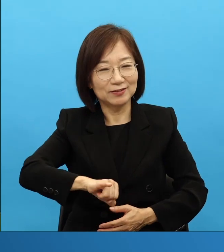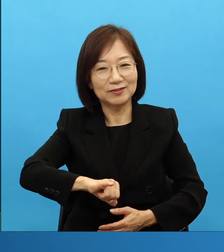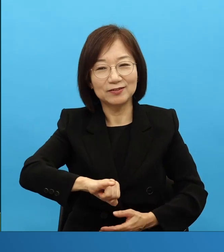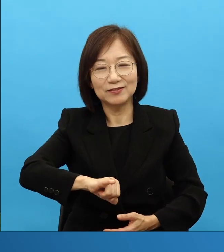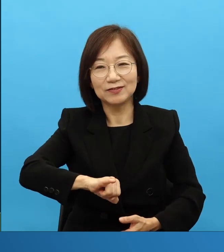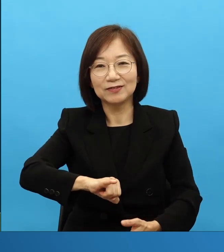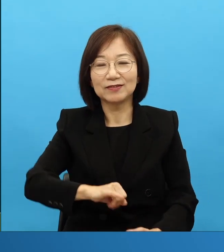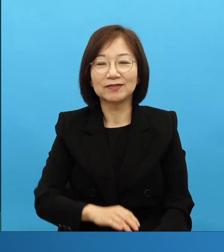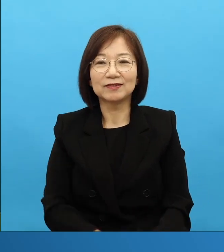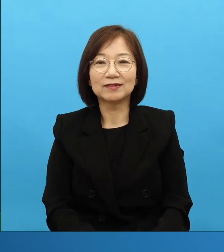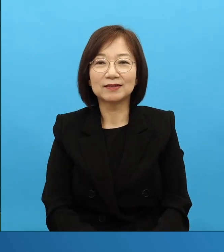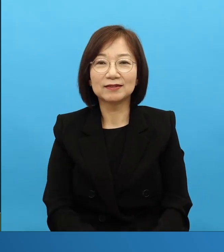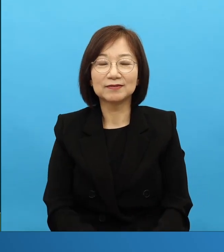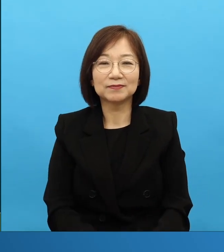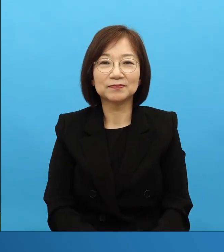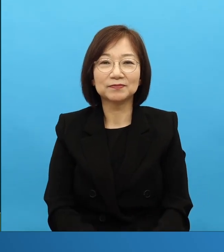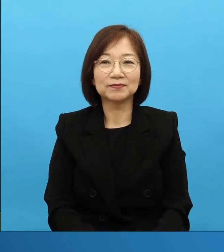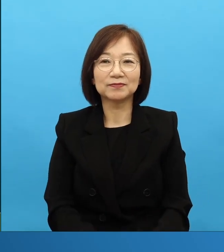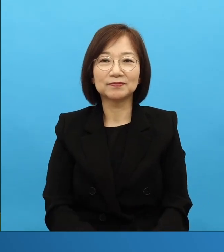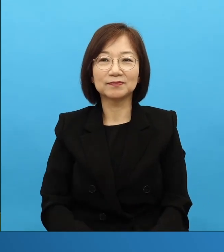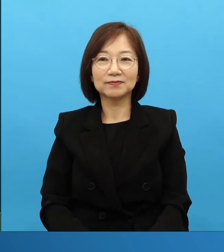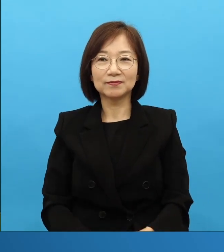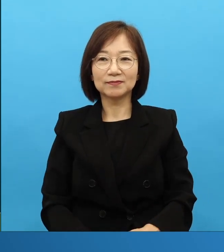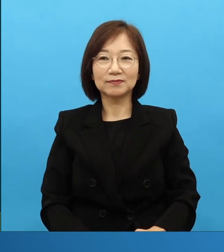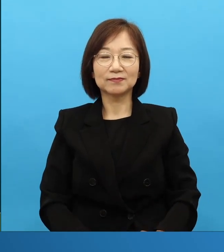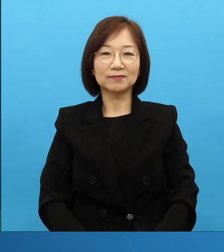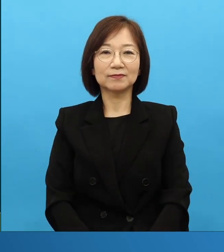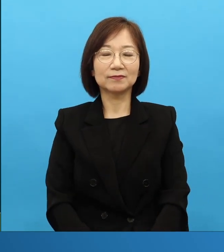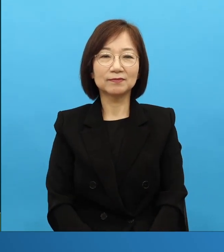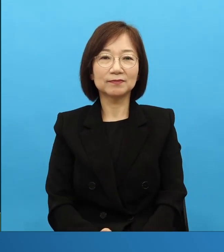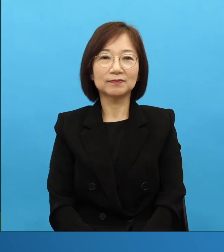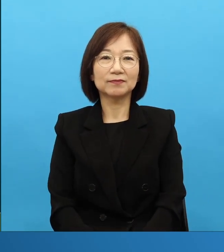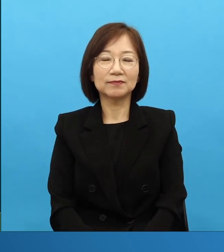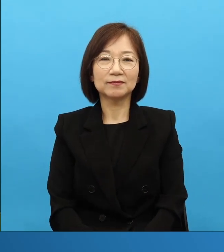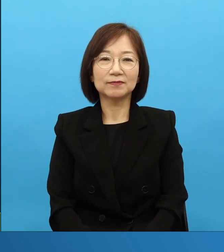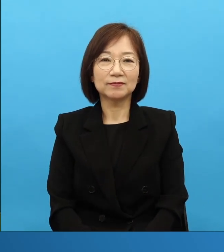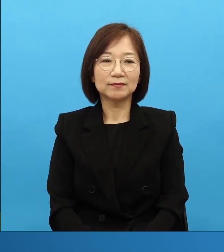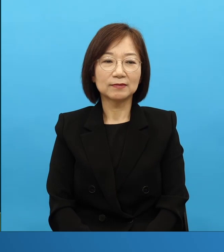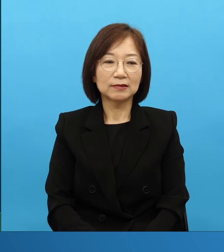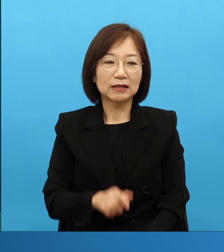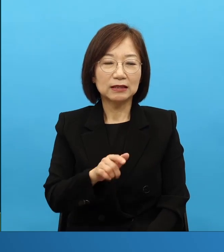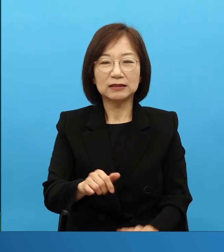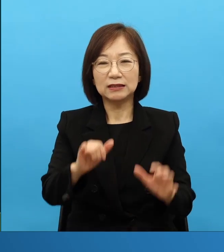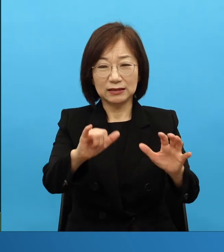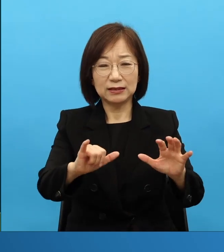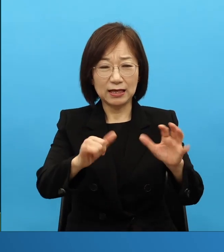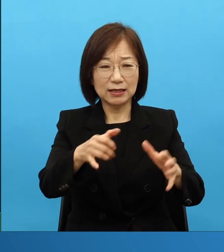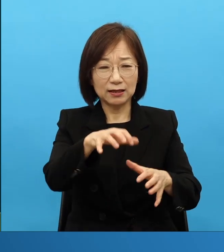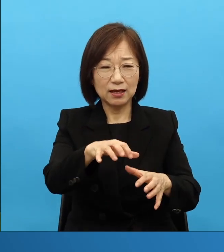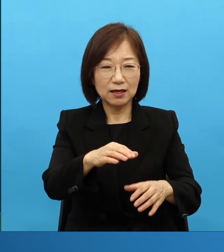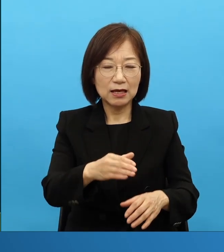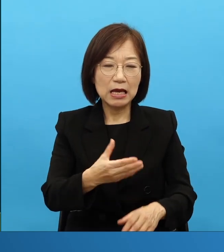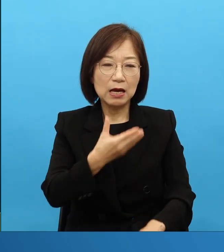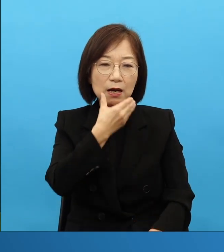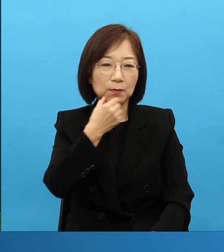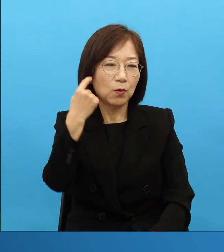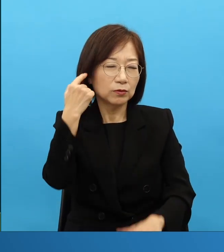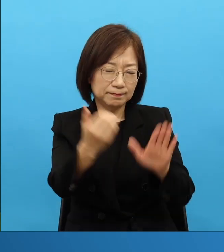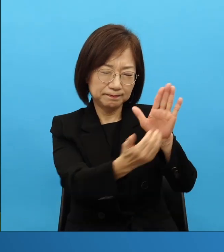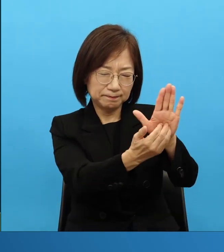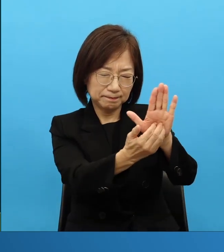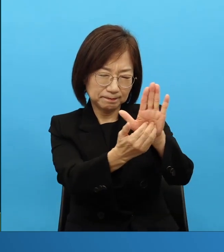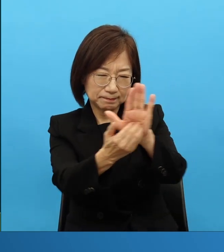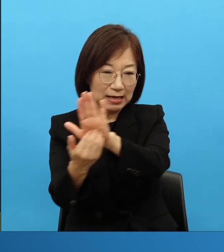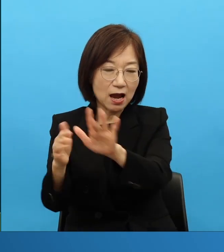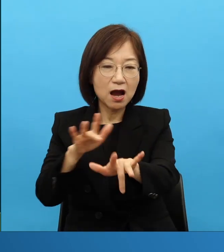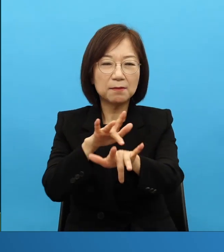worship God. 복음 막는 마귀들로 이 땅에 가득 차서 여러분을 못 듣게 만드는 겁니다. The world is full of demons